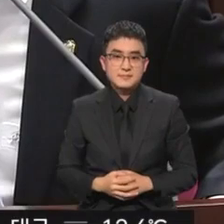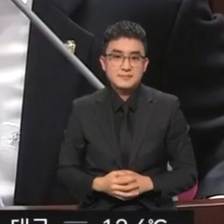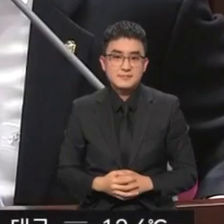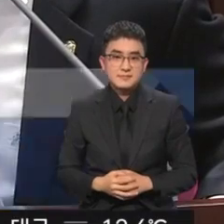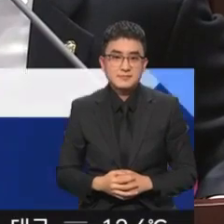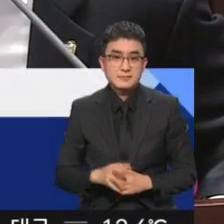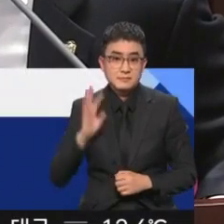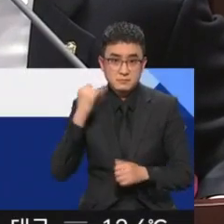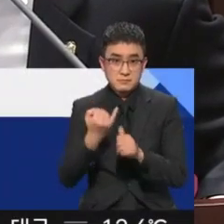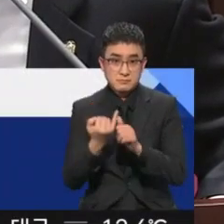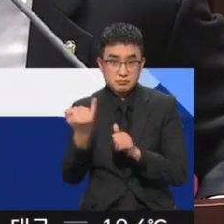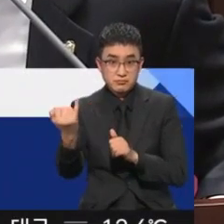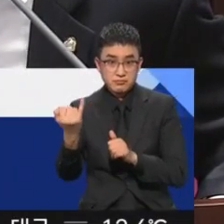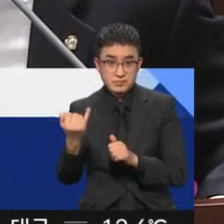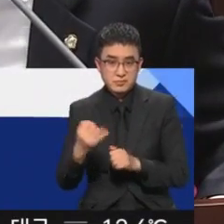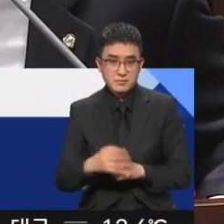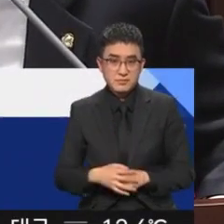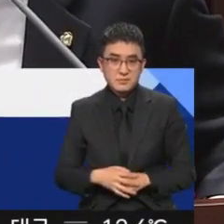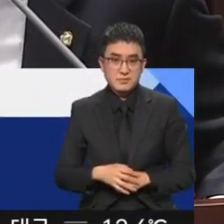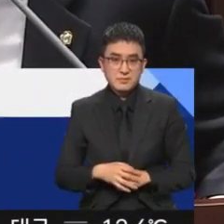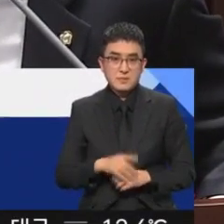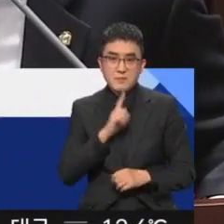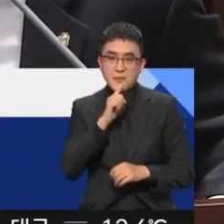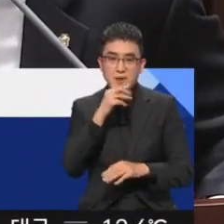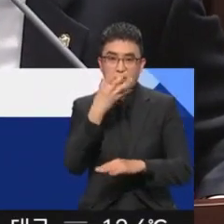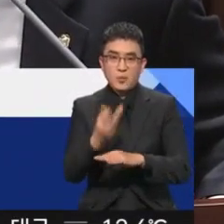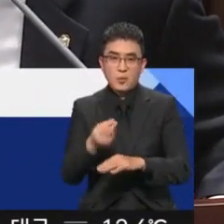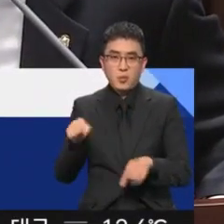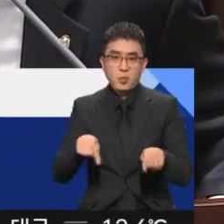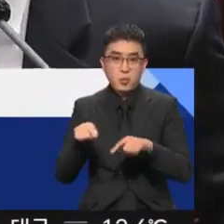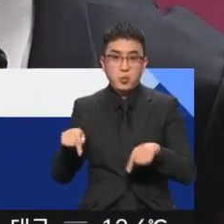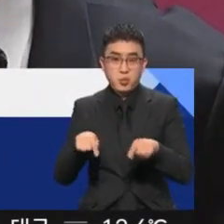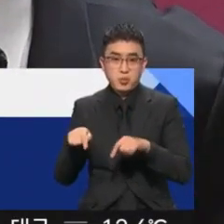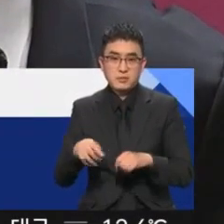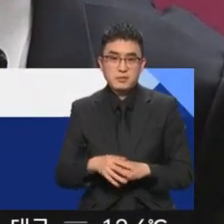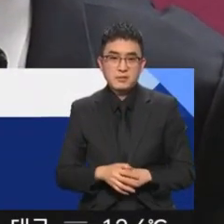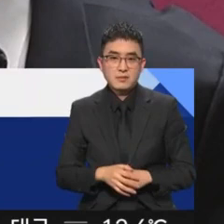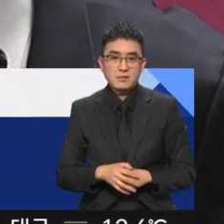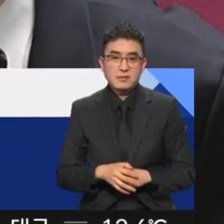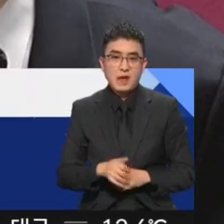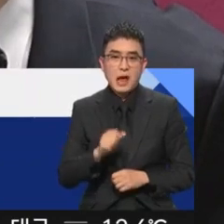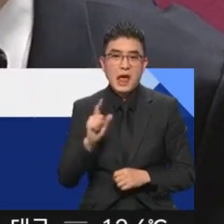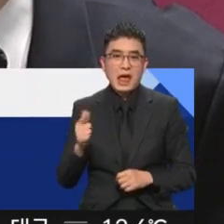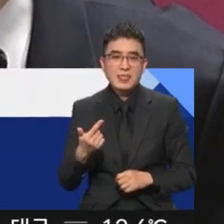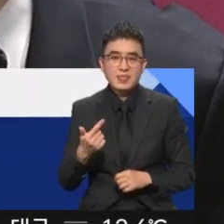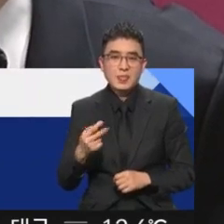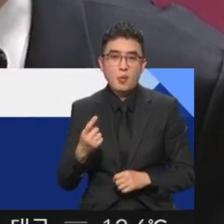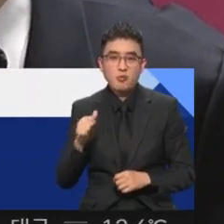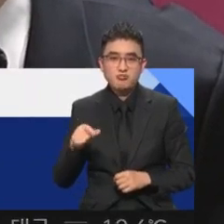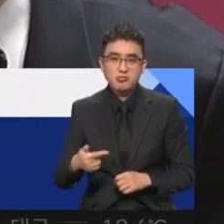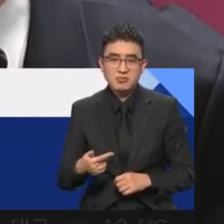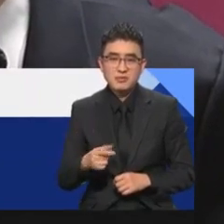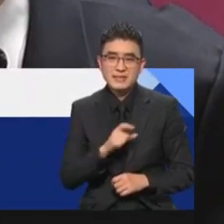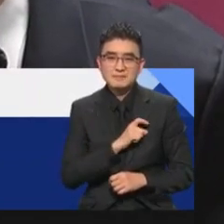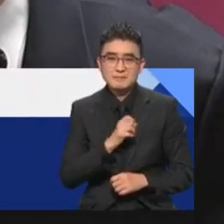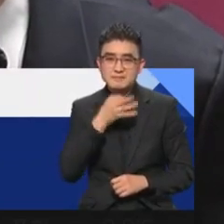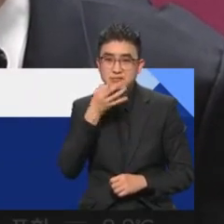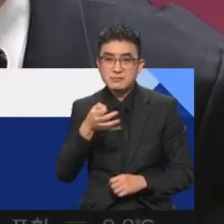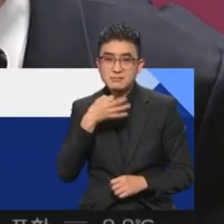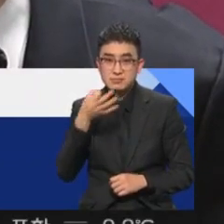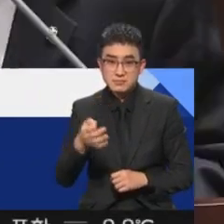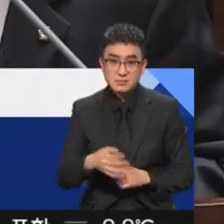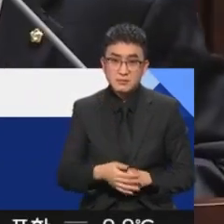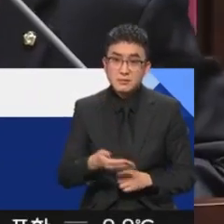김건희 여사 7시간 녹취록에 보니까 한동훈 하던데 서로 반말합니까? 위원님 안 보는 자리에서